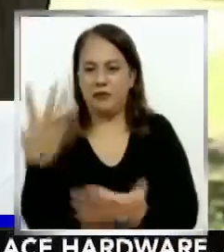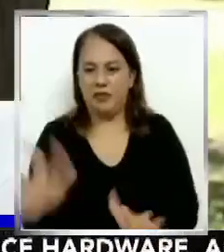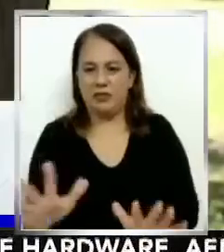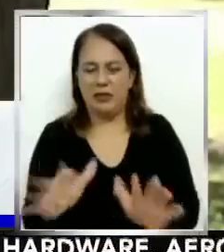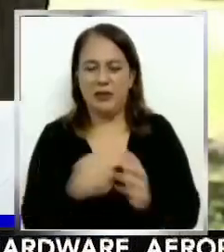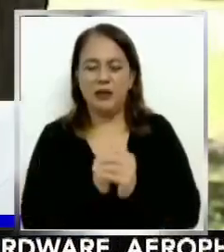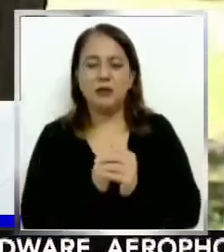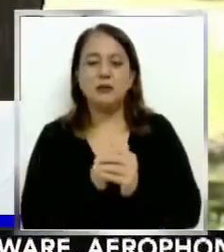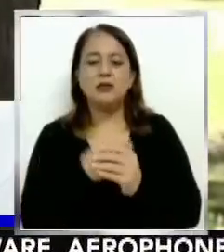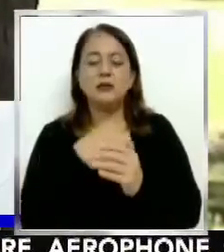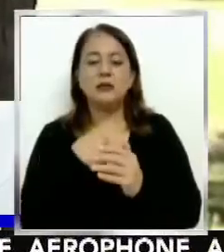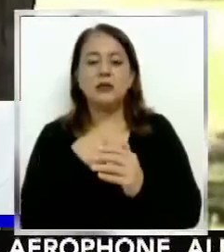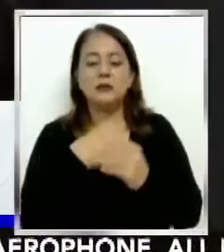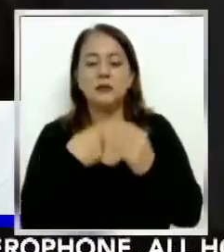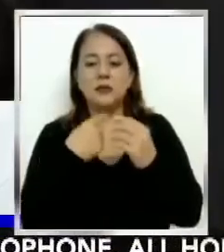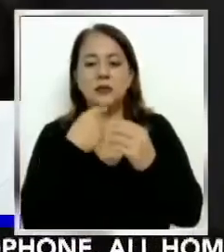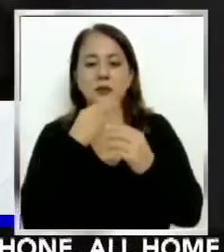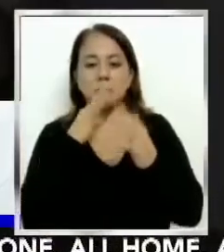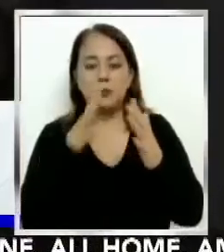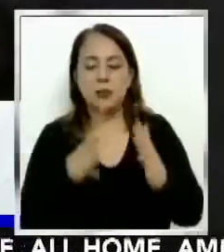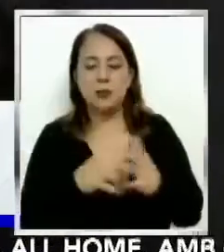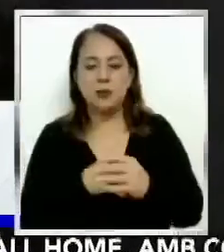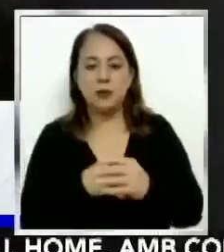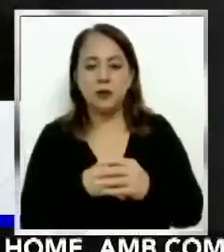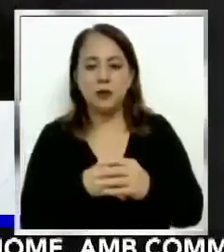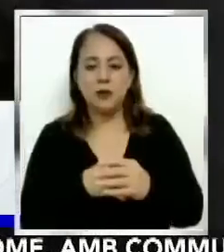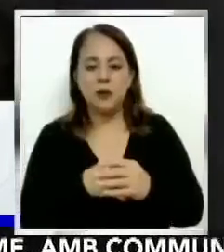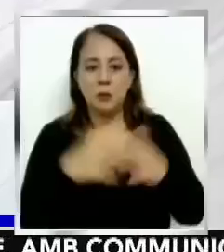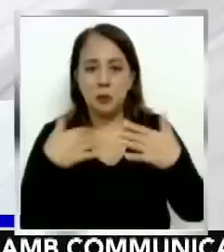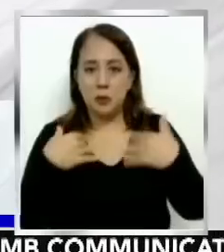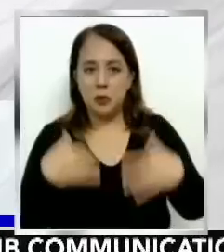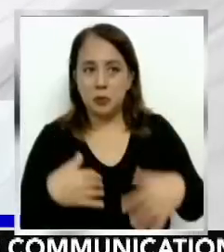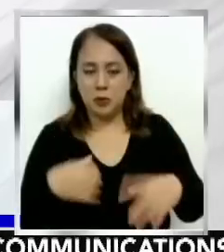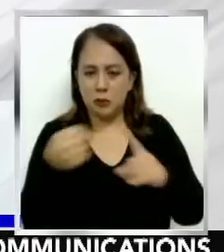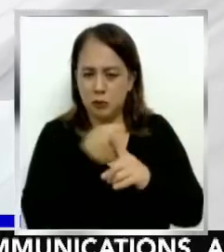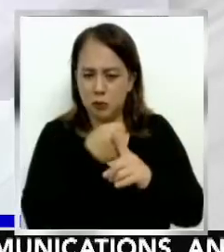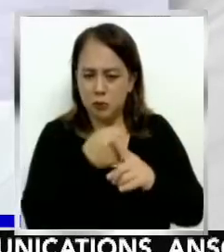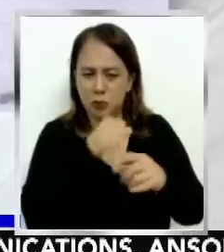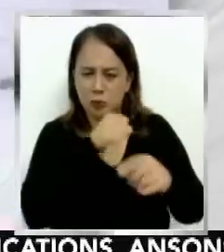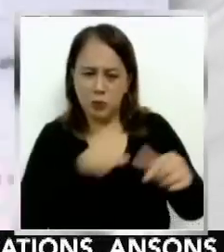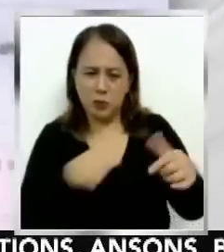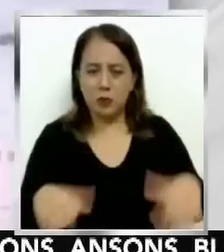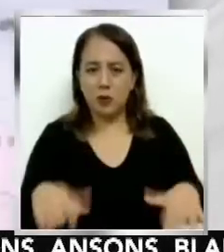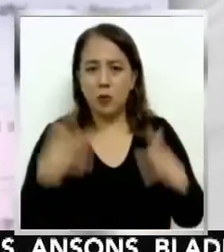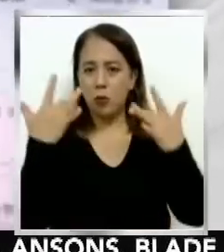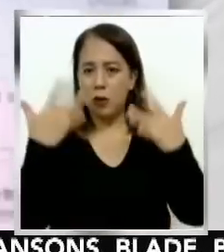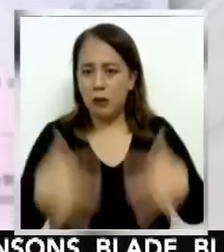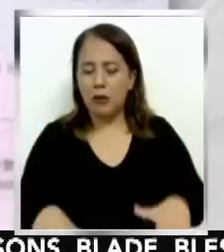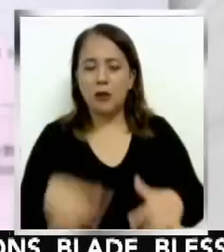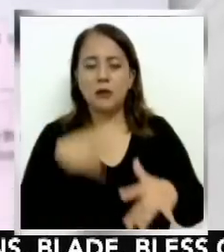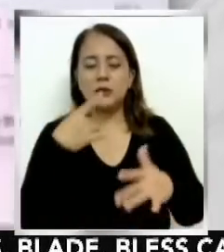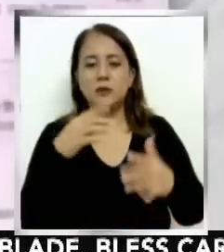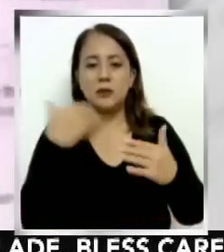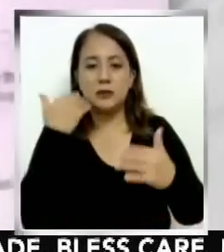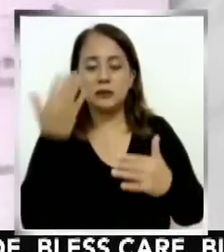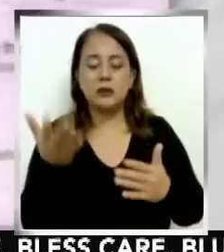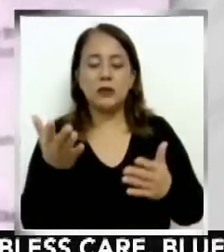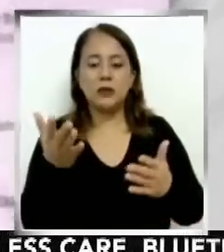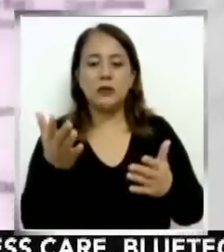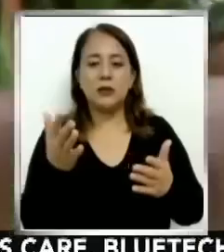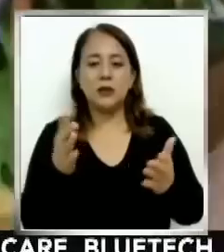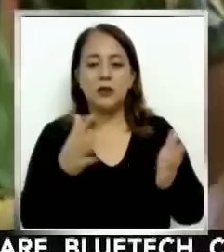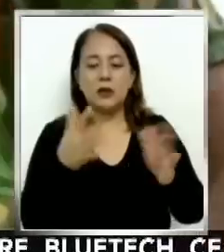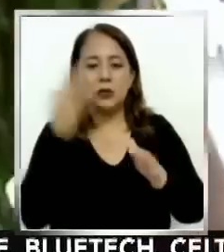Chaklag, walang palatandaan ng physical o external injury sa katawan ni Villamor. At base sa death certificate ni Villamor, undetermined pa ang cause of